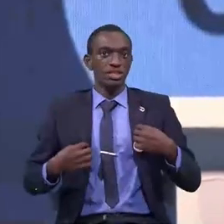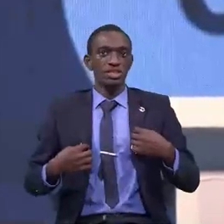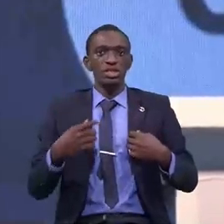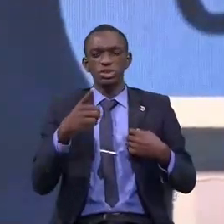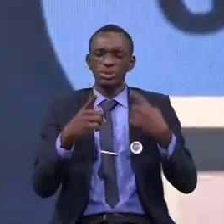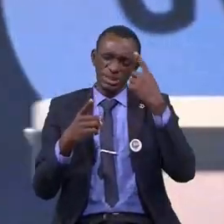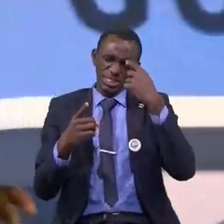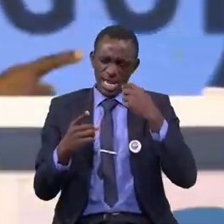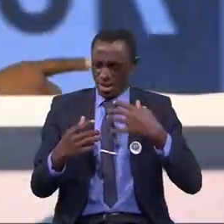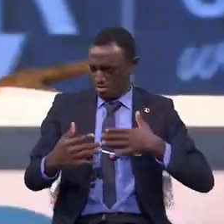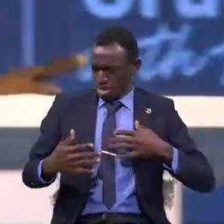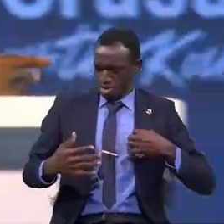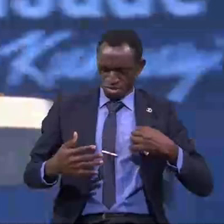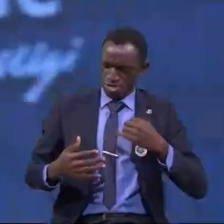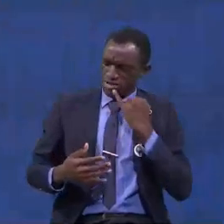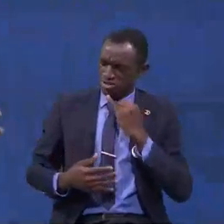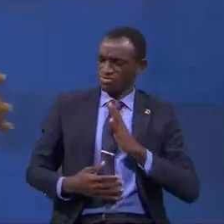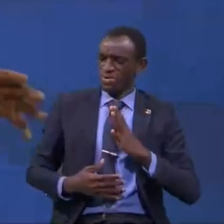et vous pensez que c'est blanc,